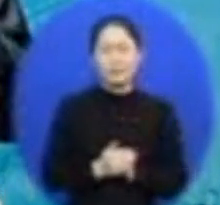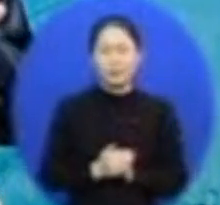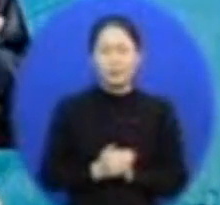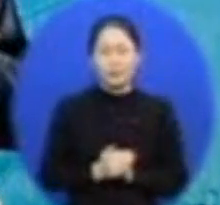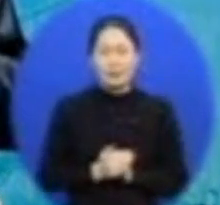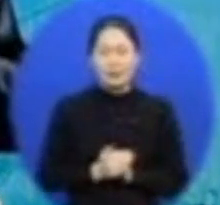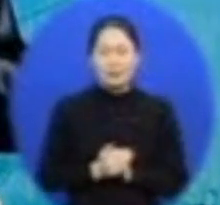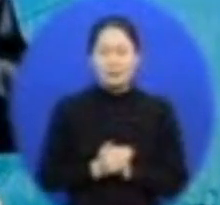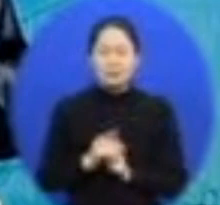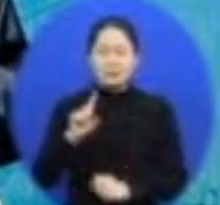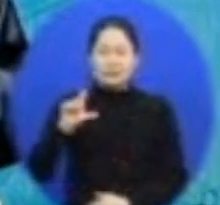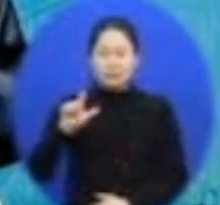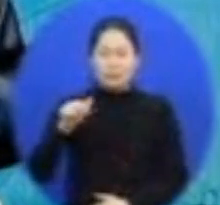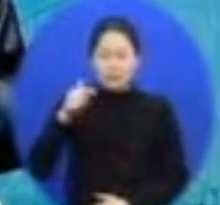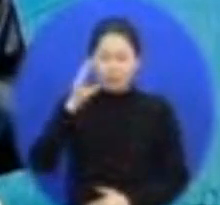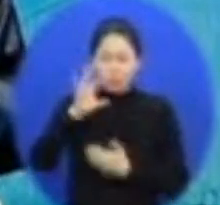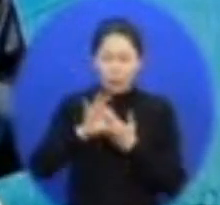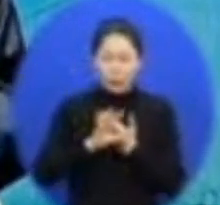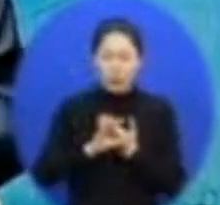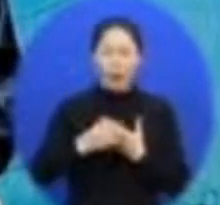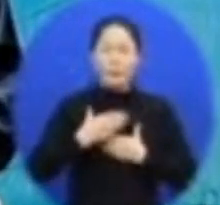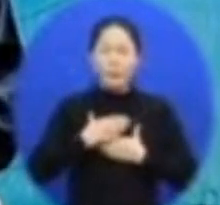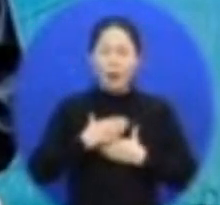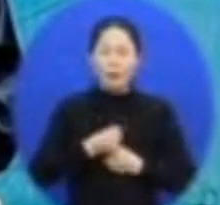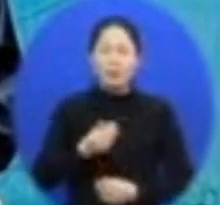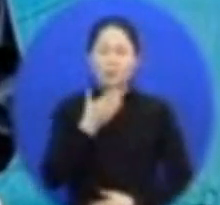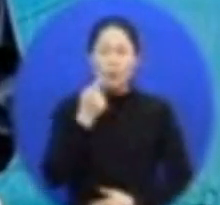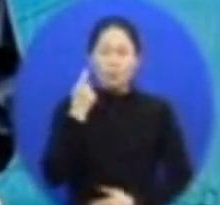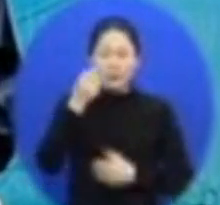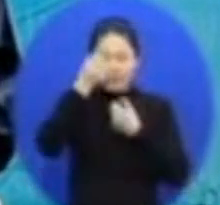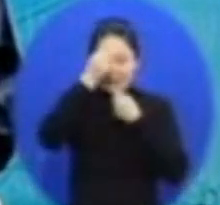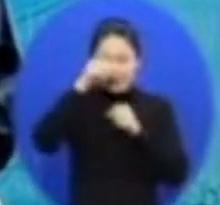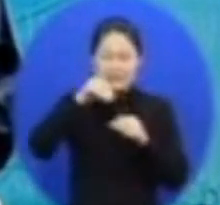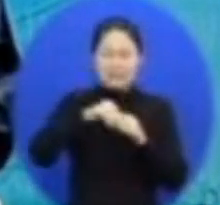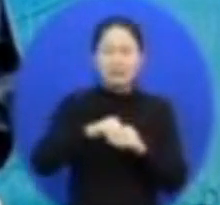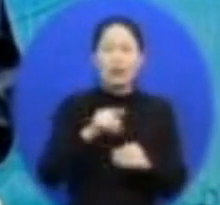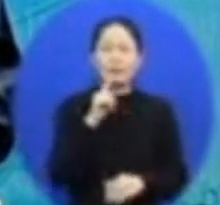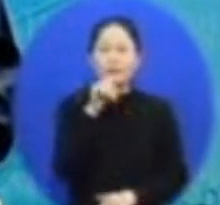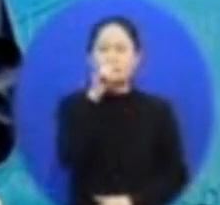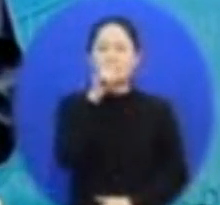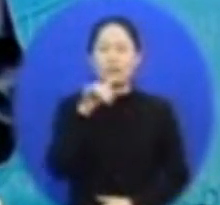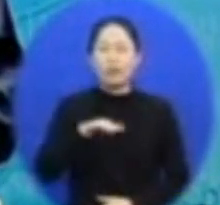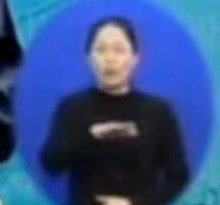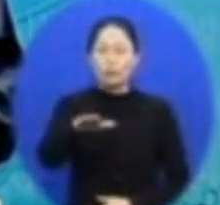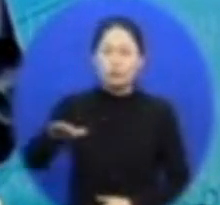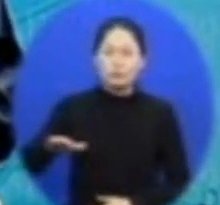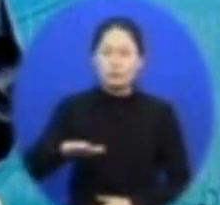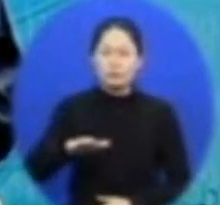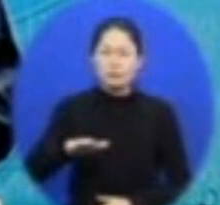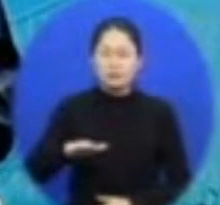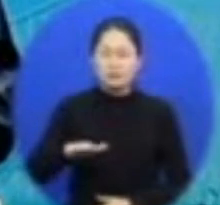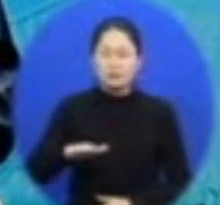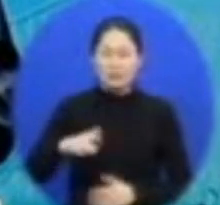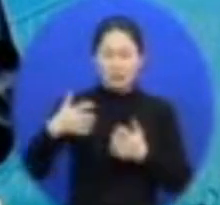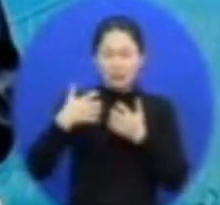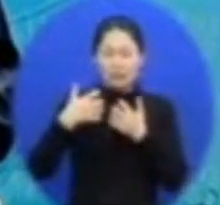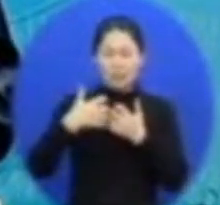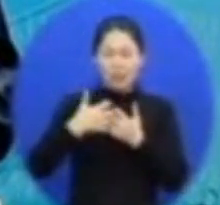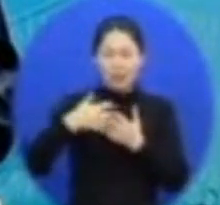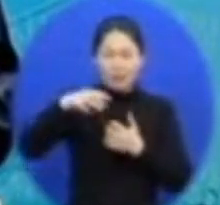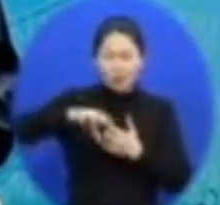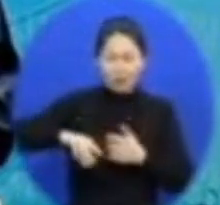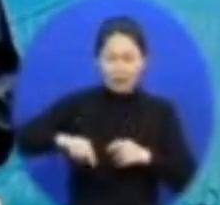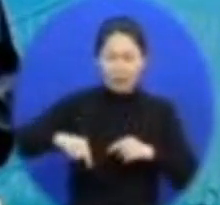15절에 보면 은 평안의 복음의 시를 신으라고 했습니다 여러분 전쟁 돼 나가시 되면